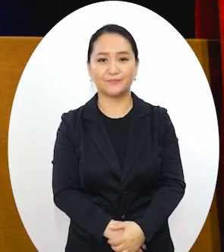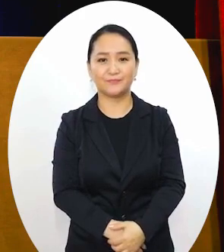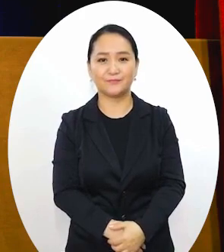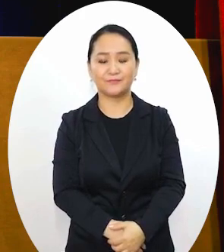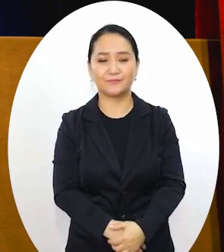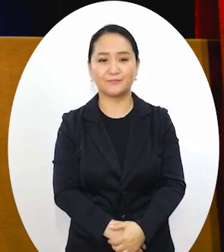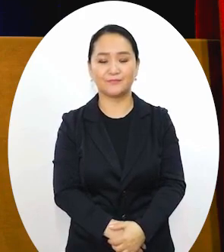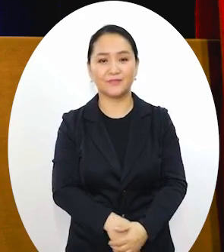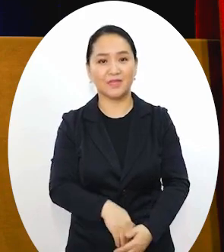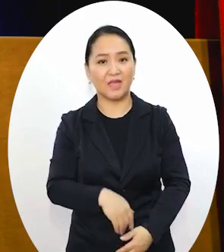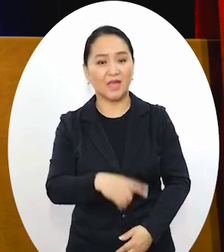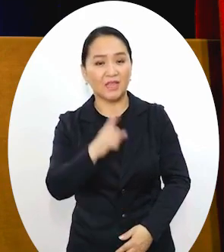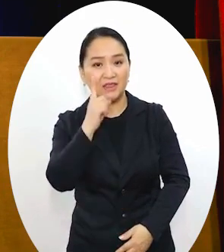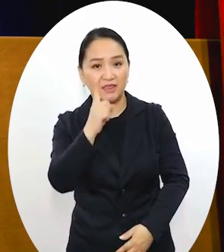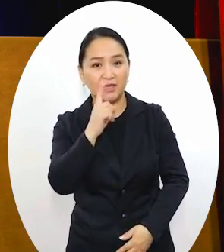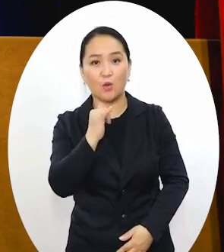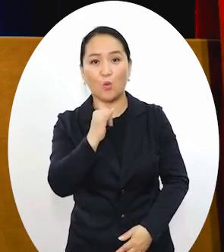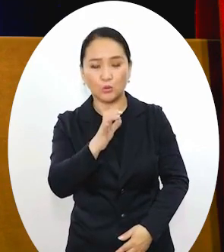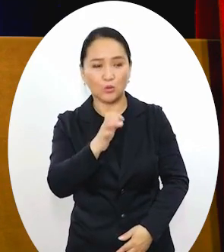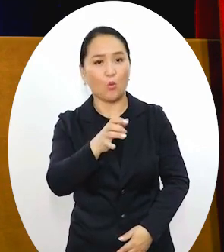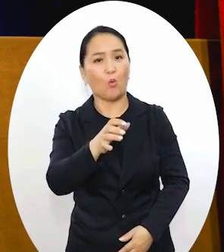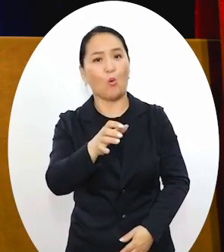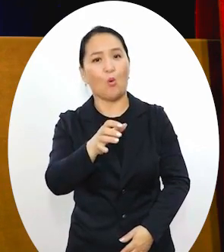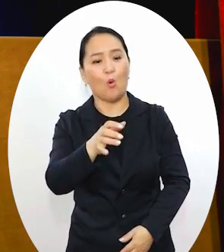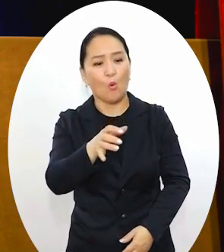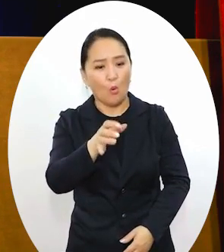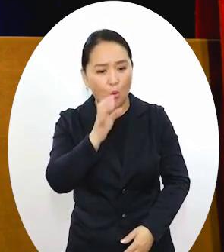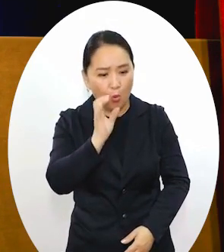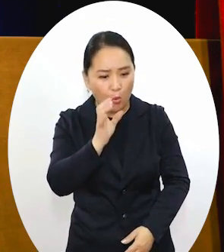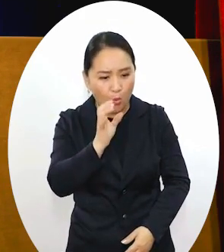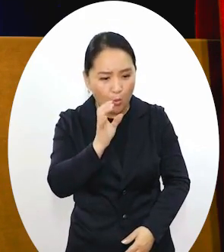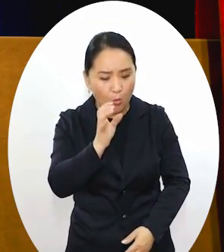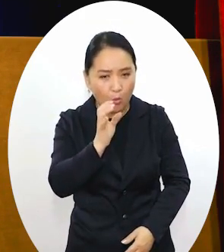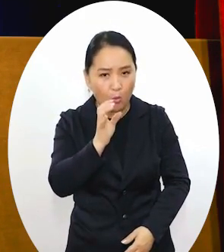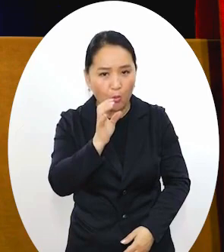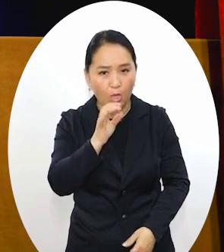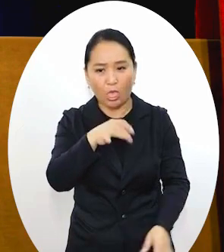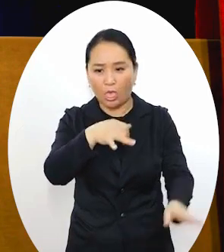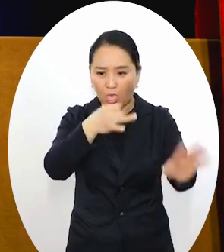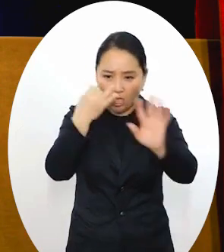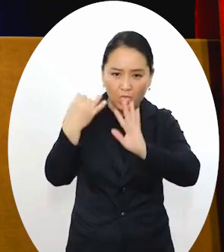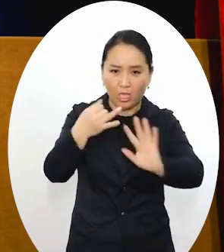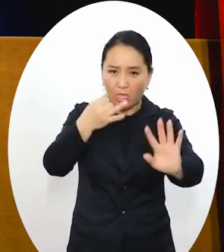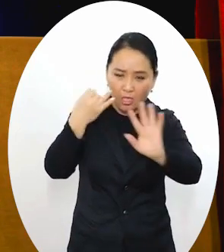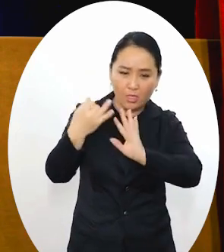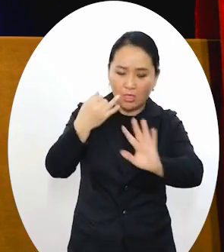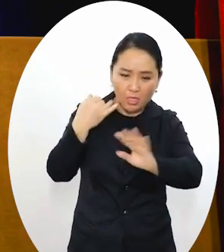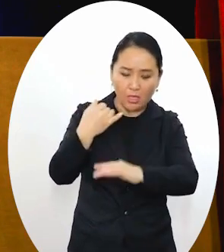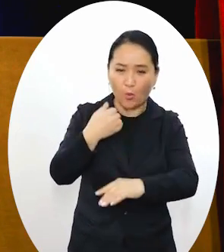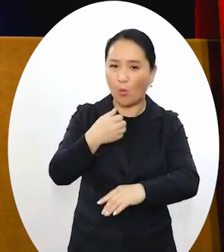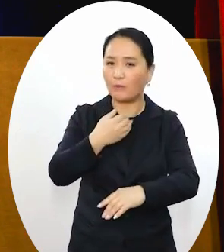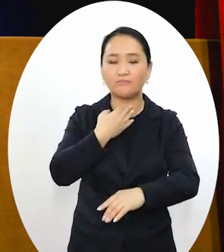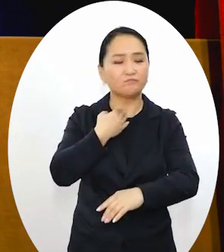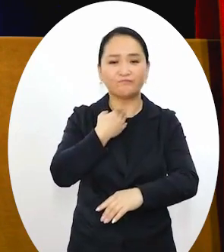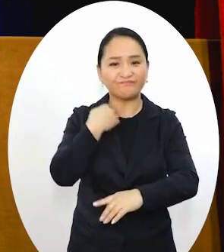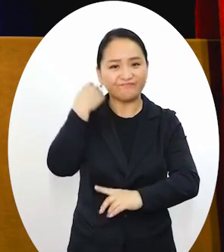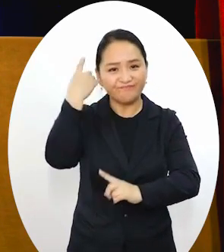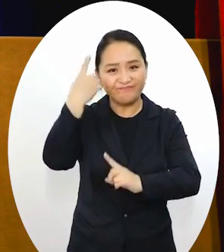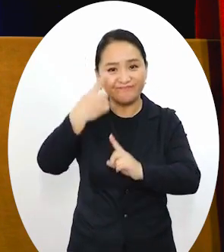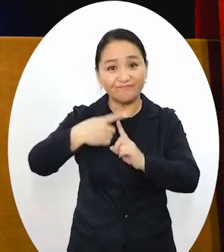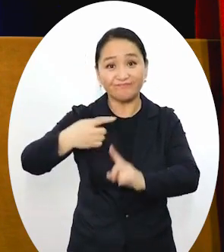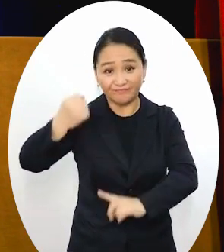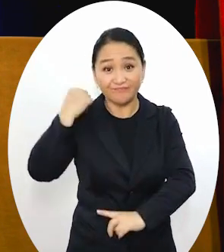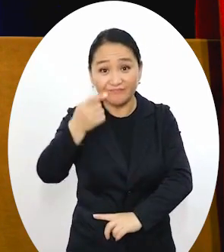Чи чинь нөгөө нэг осуухаараа хэдэн ч 7 хоног усгүй явж чаддаг амт гисэн тийм үү? Тийм шүү